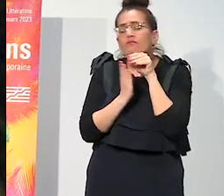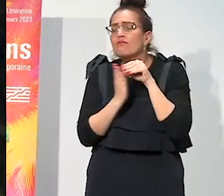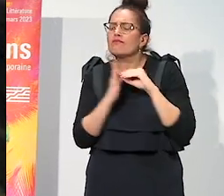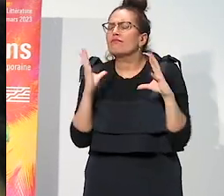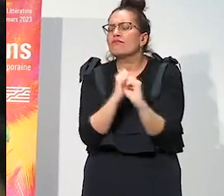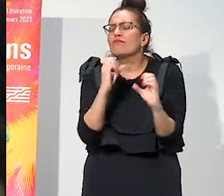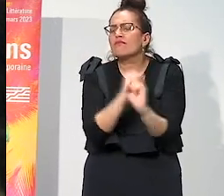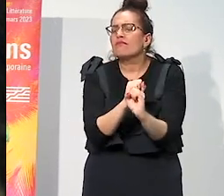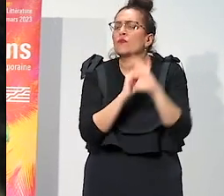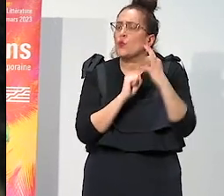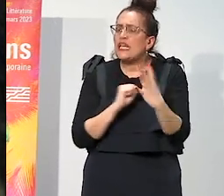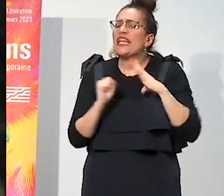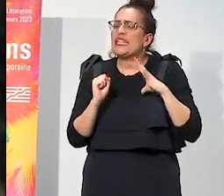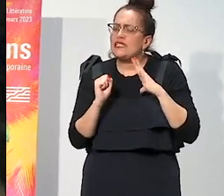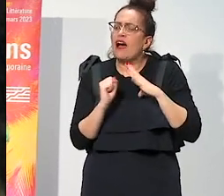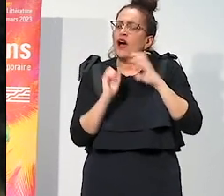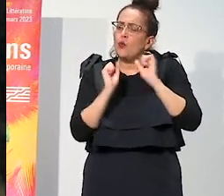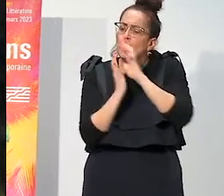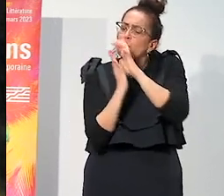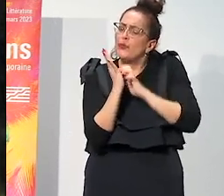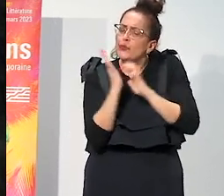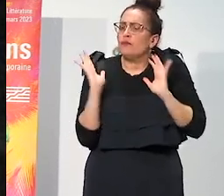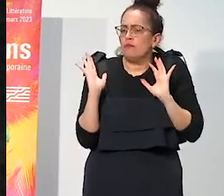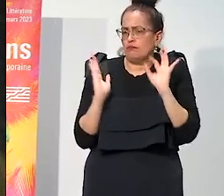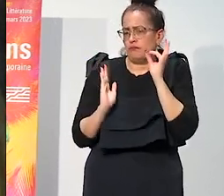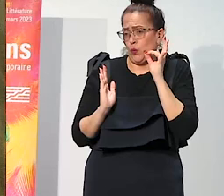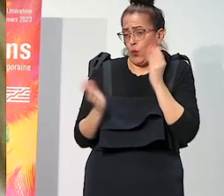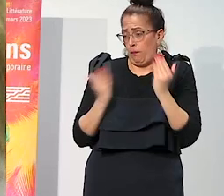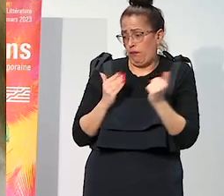Il y a des pages que j'ai écrites dans l'annexe, quelques-unes. Mais